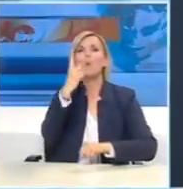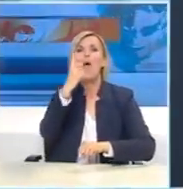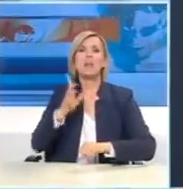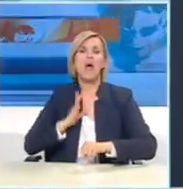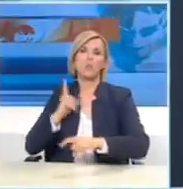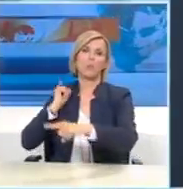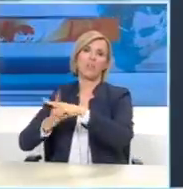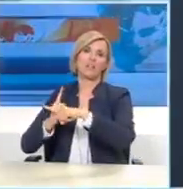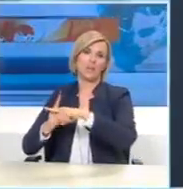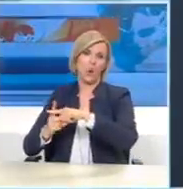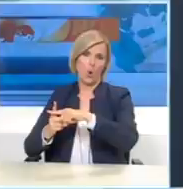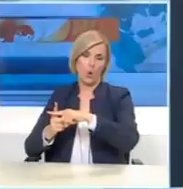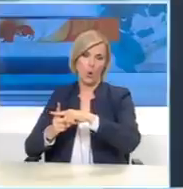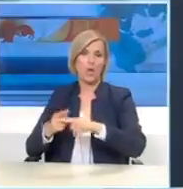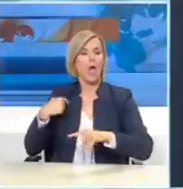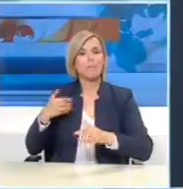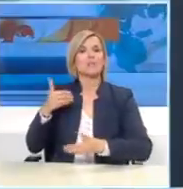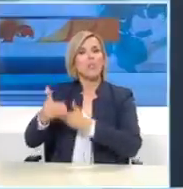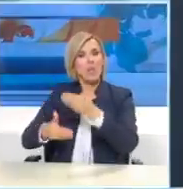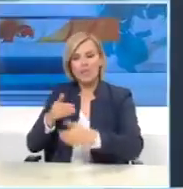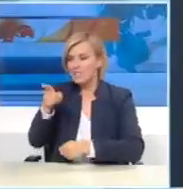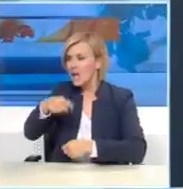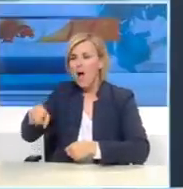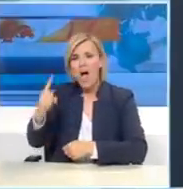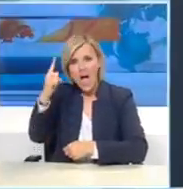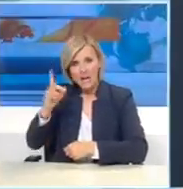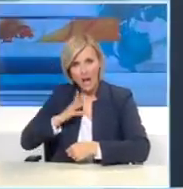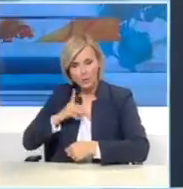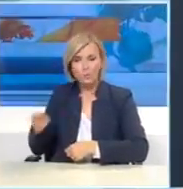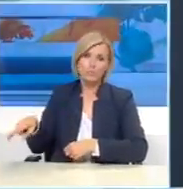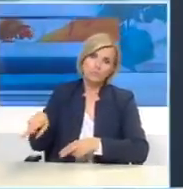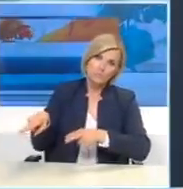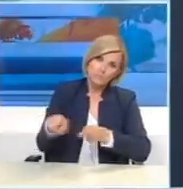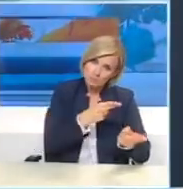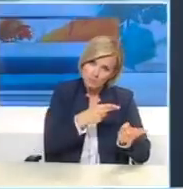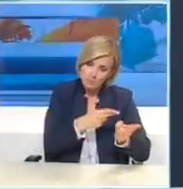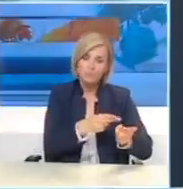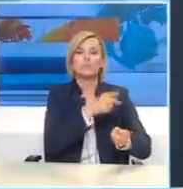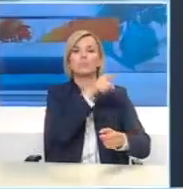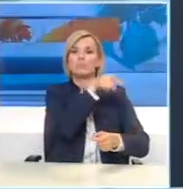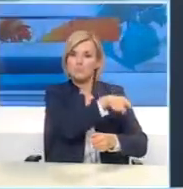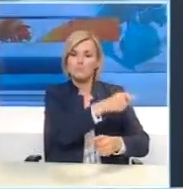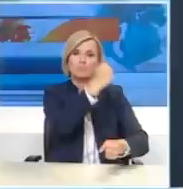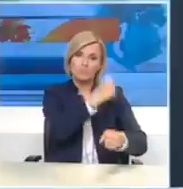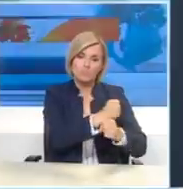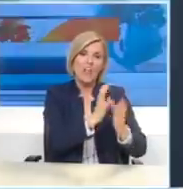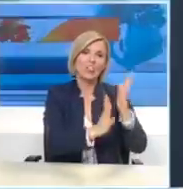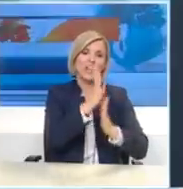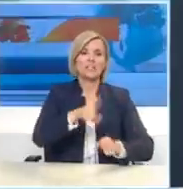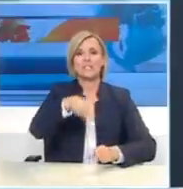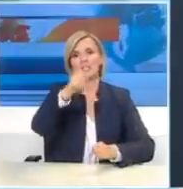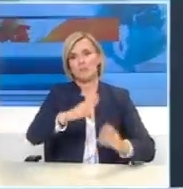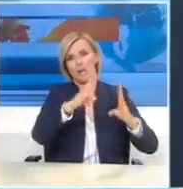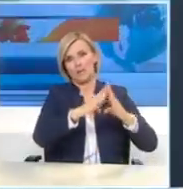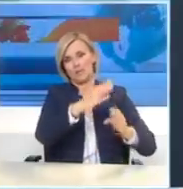ήταν αρνητικά. Σύμφωνα με τη διαδικασία, τα πρωτόκολλα που ακολουθούμε, οι επιβάτες που το τεστ τους βγήκε αρνητικό έχουν τη δυνατότητα να αποχωρήσουν